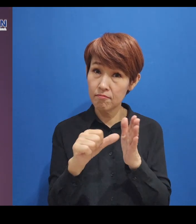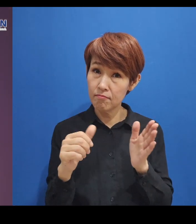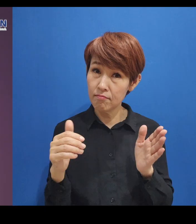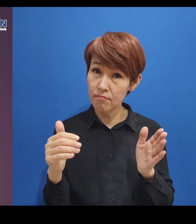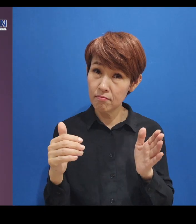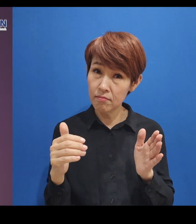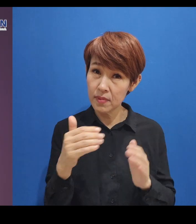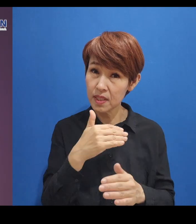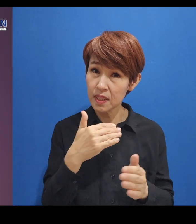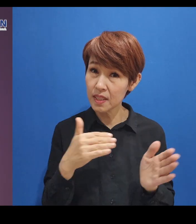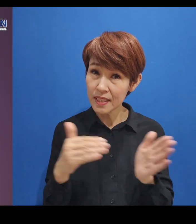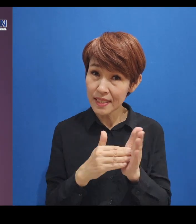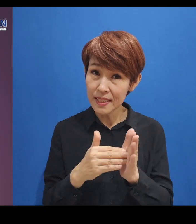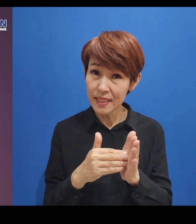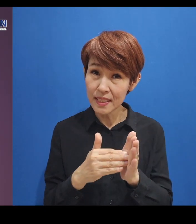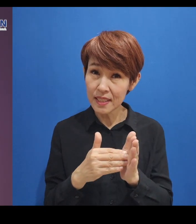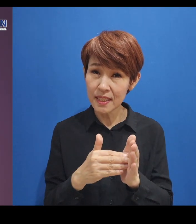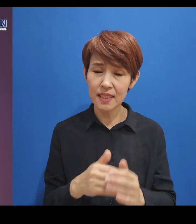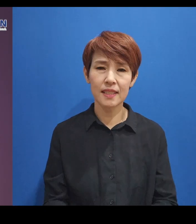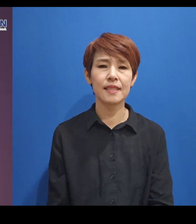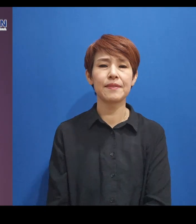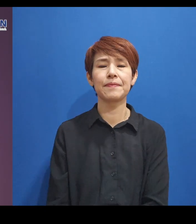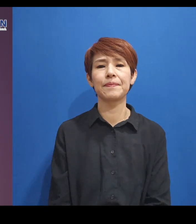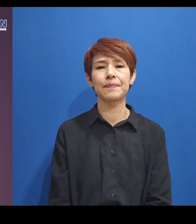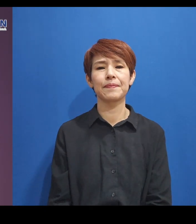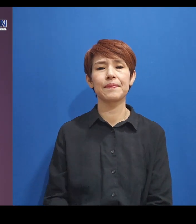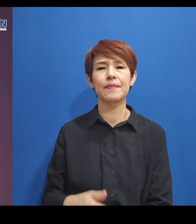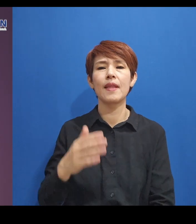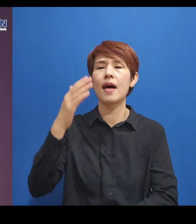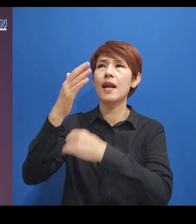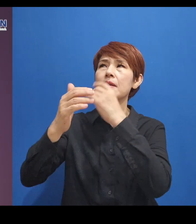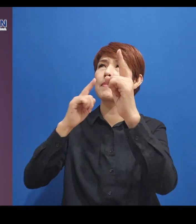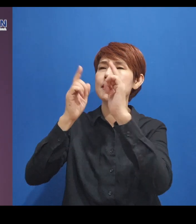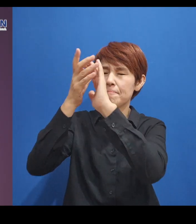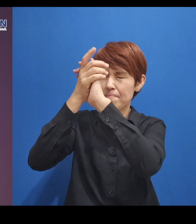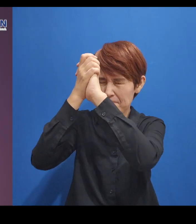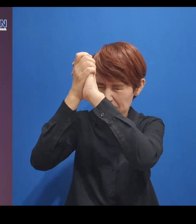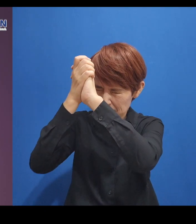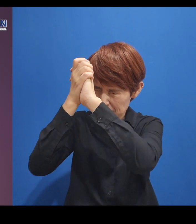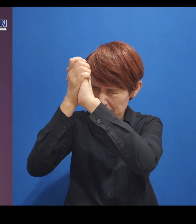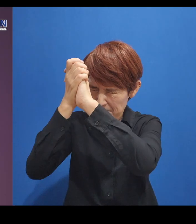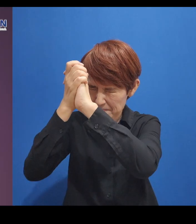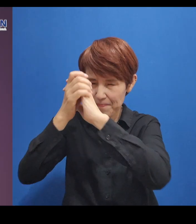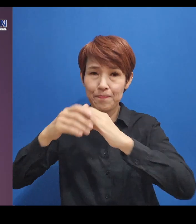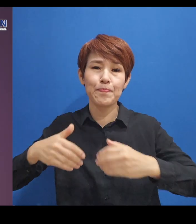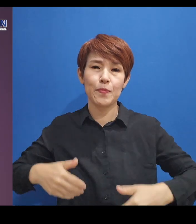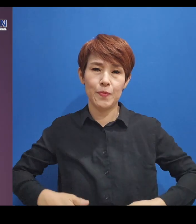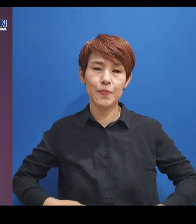제가 하나님 말씀을 붙들지 않을 수 없는 이유,